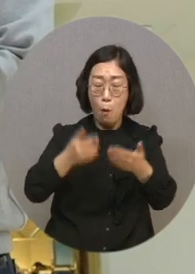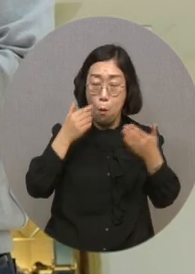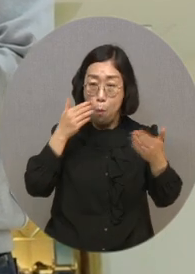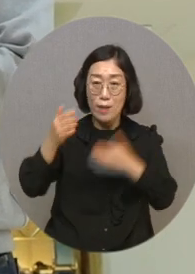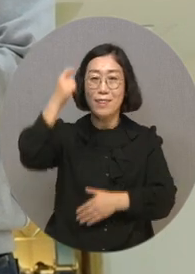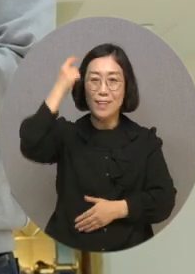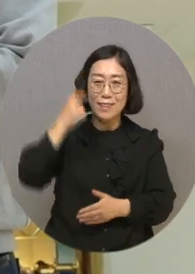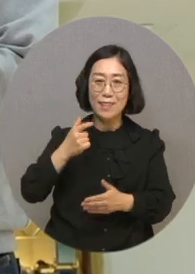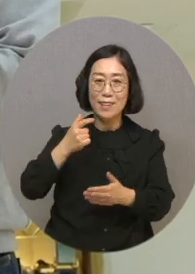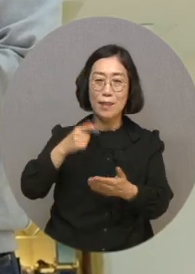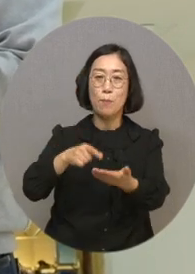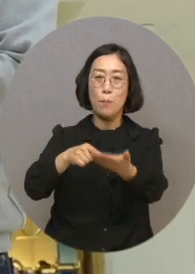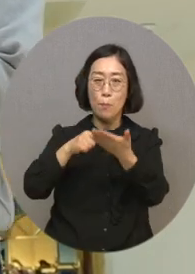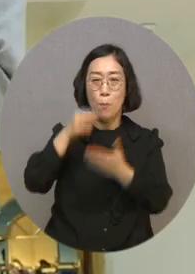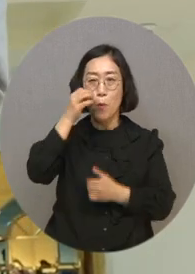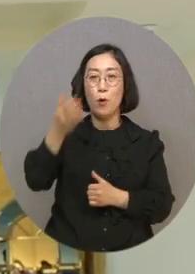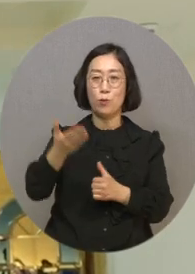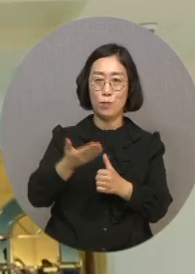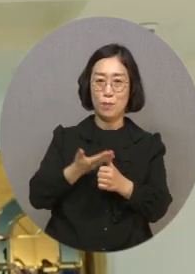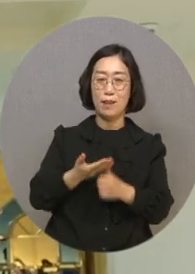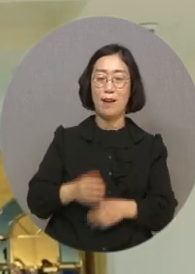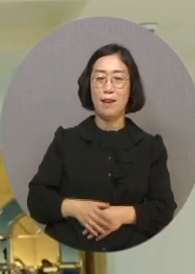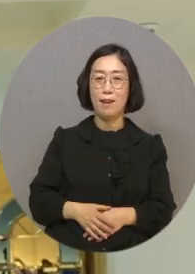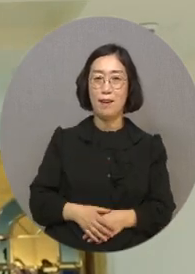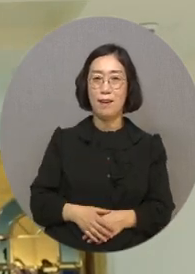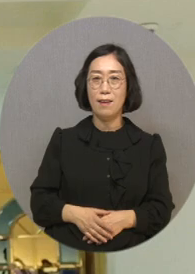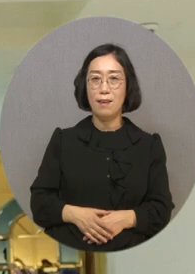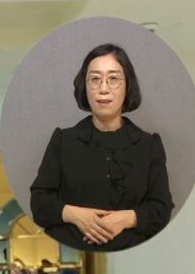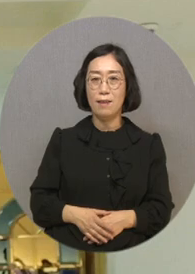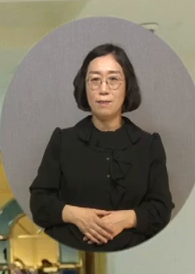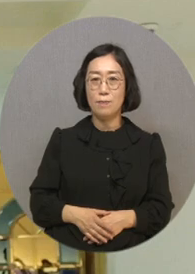메시지를 전달해주고자 합니다.